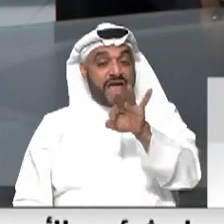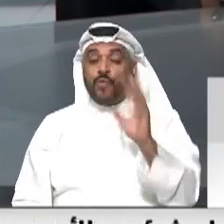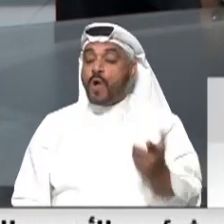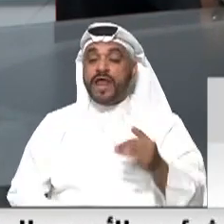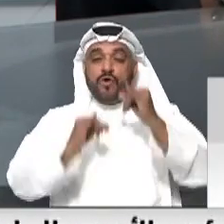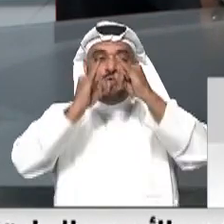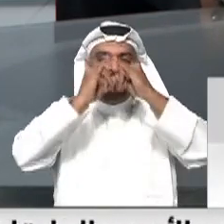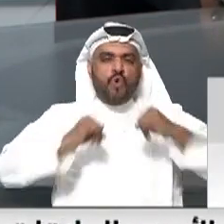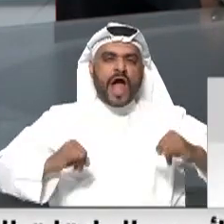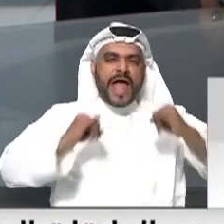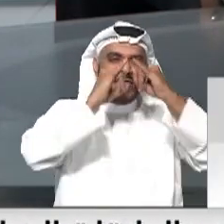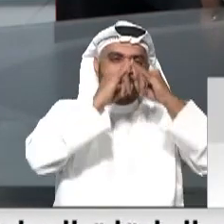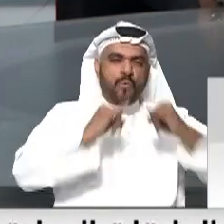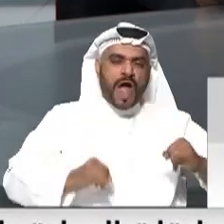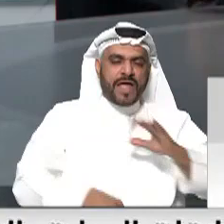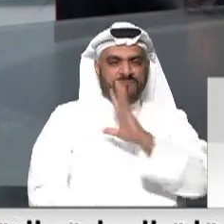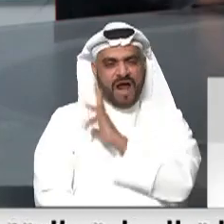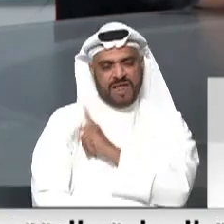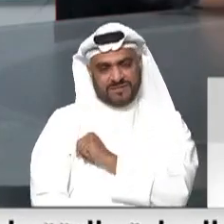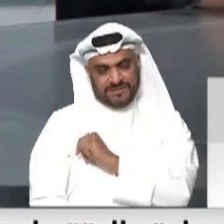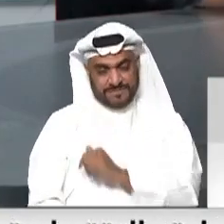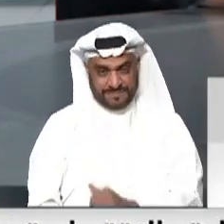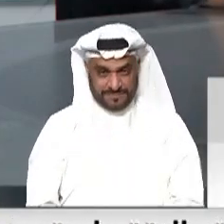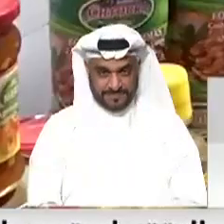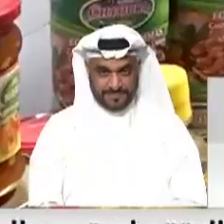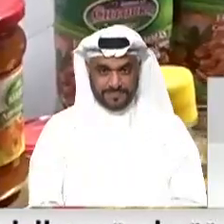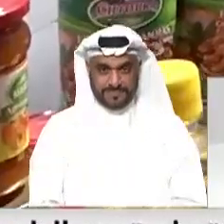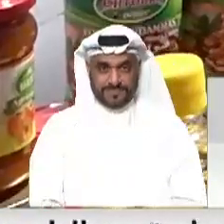في 5 مناطق في لبنان.